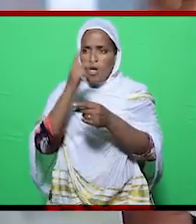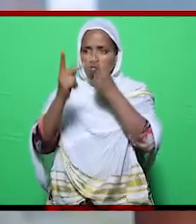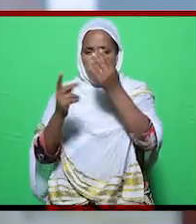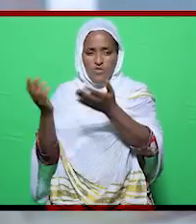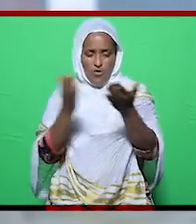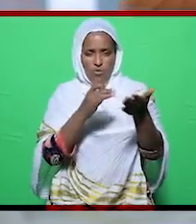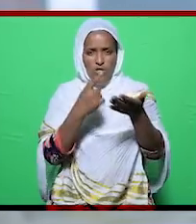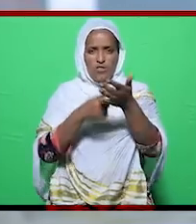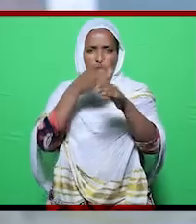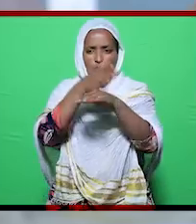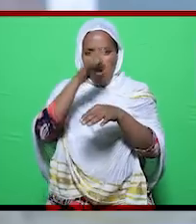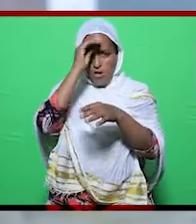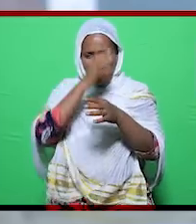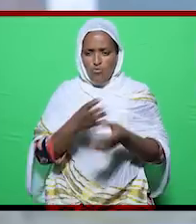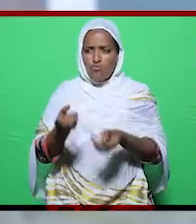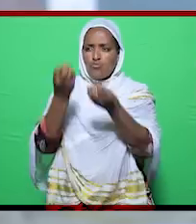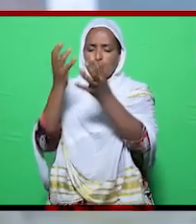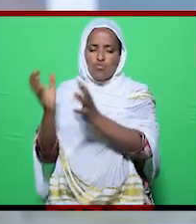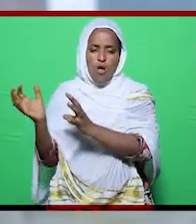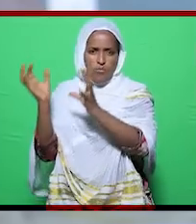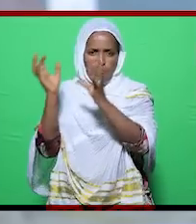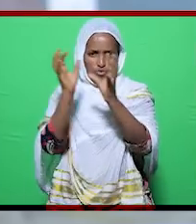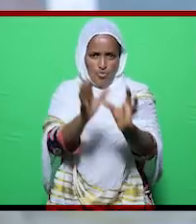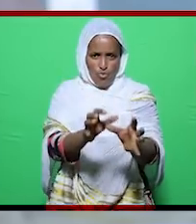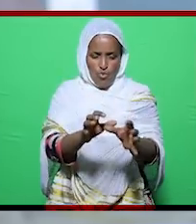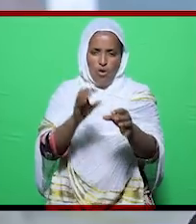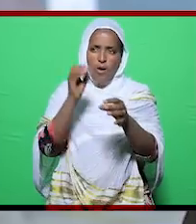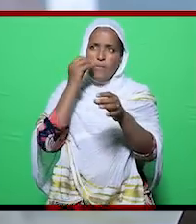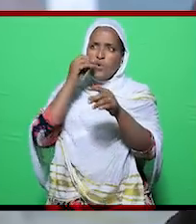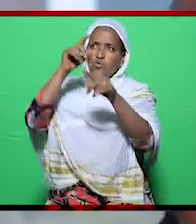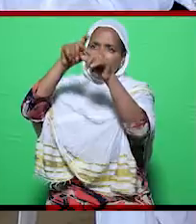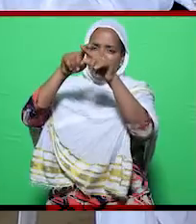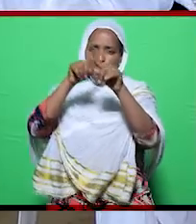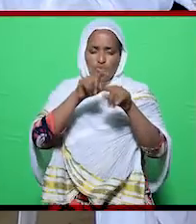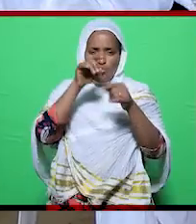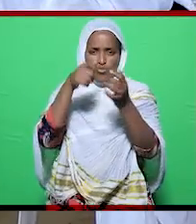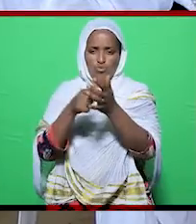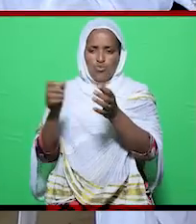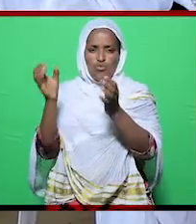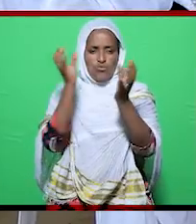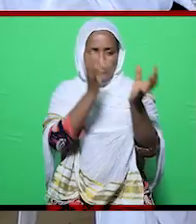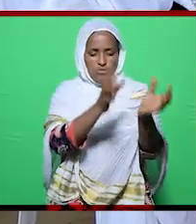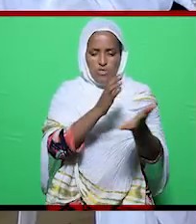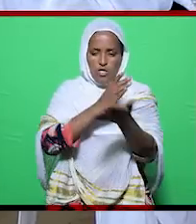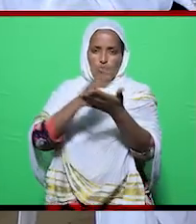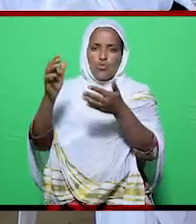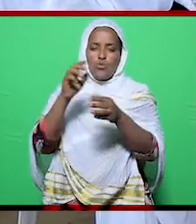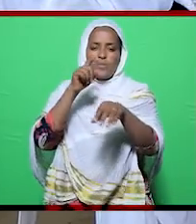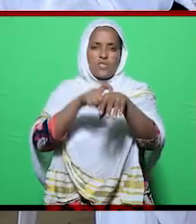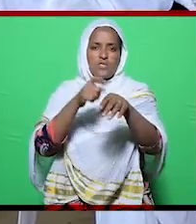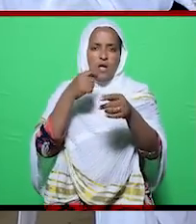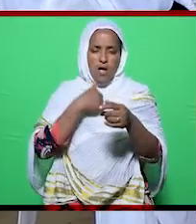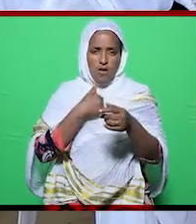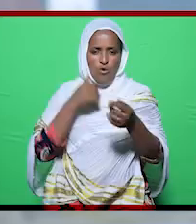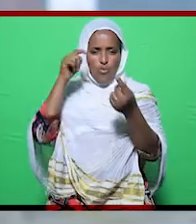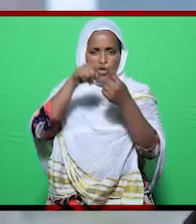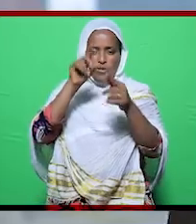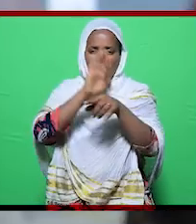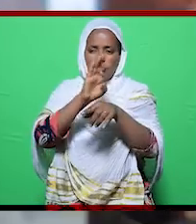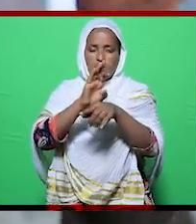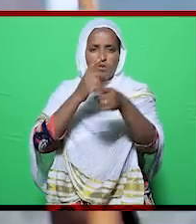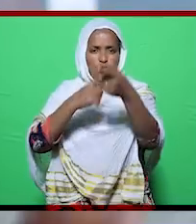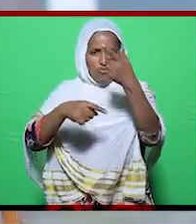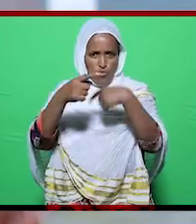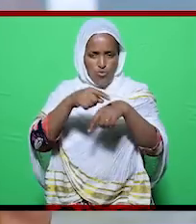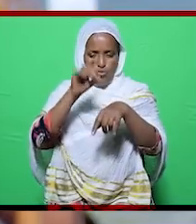መዝሙር ዝም ብሎ የማይጠቅምም የተጠራቀሙ ብዙ ነገሮች ነበሩና የማይወክሉ ቤተክርስቲያን የማይወክሉ ሥዕሎች ተብለው ከኤግዚቢሽን ቀርቦ ከዛ በኋላ